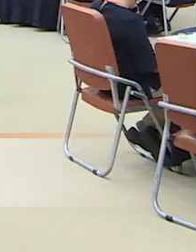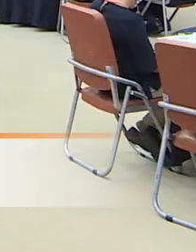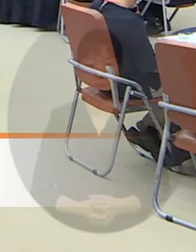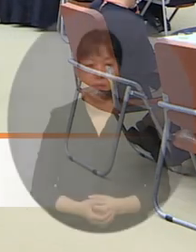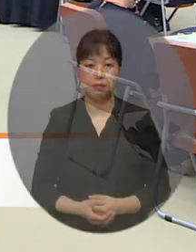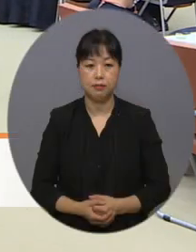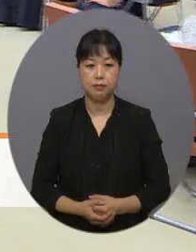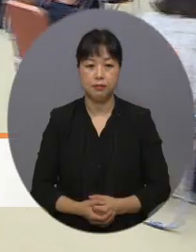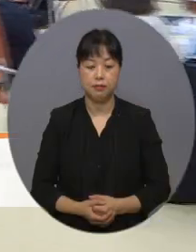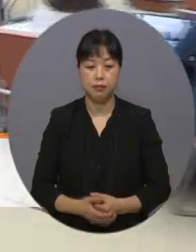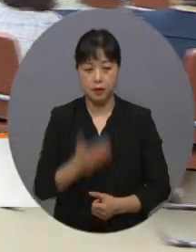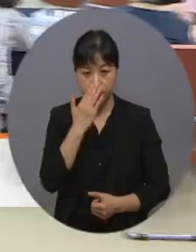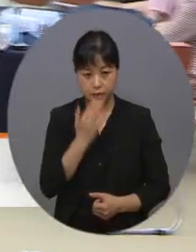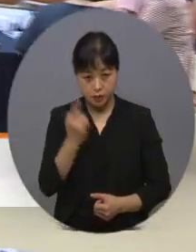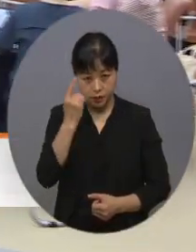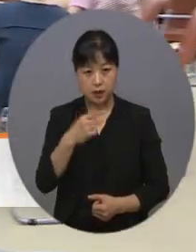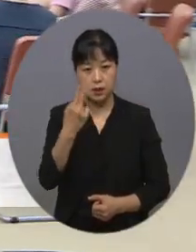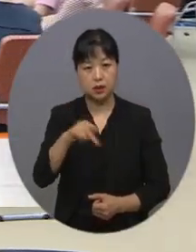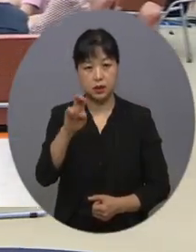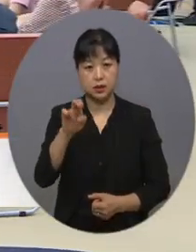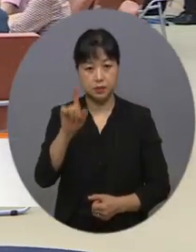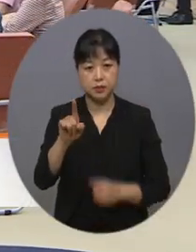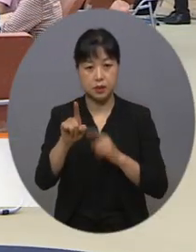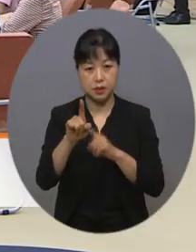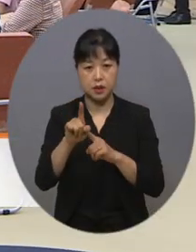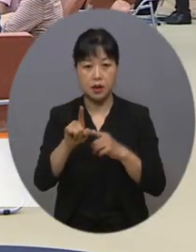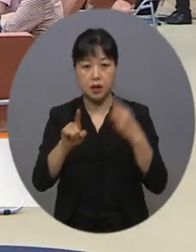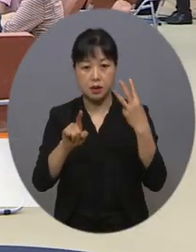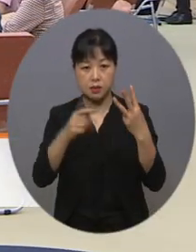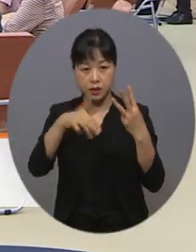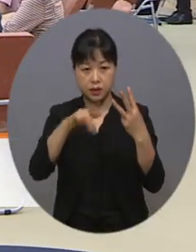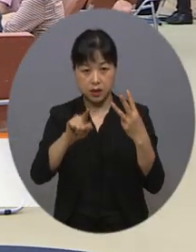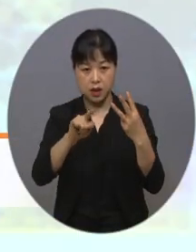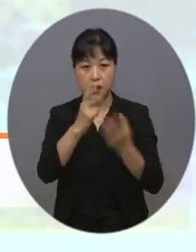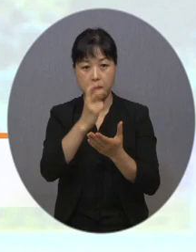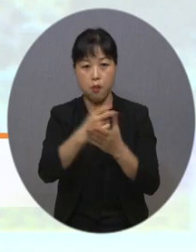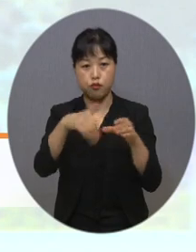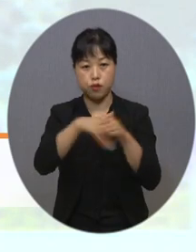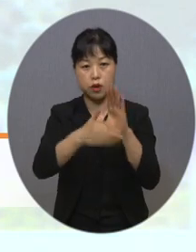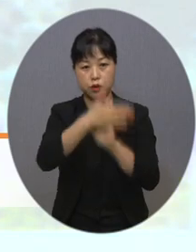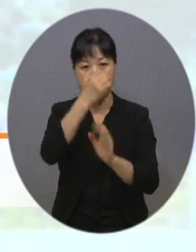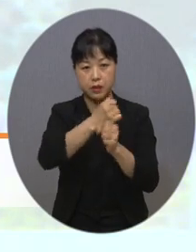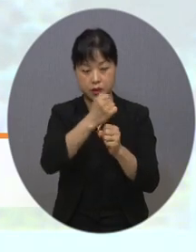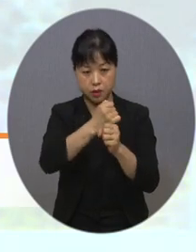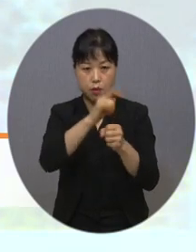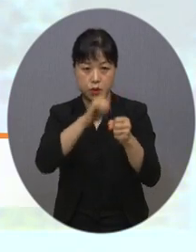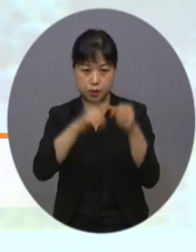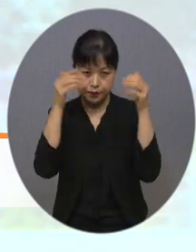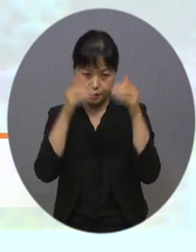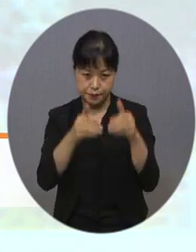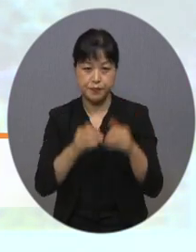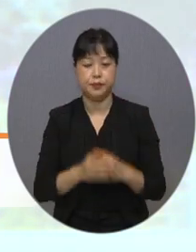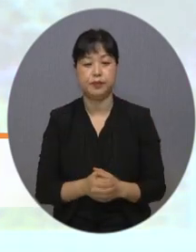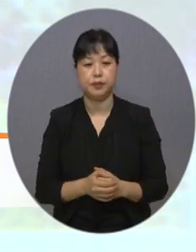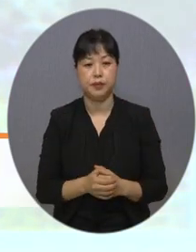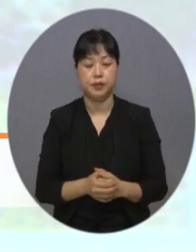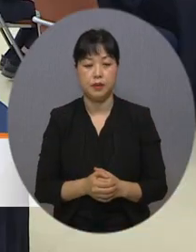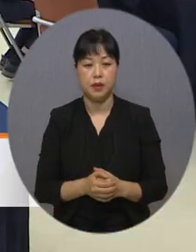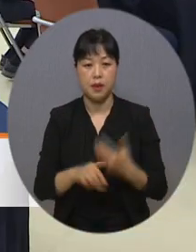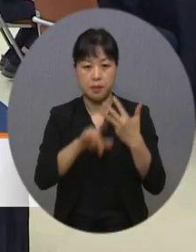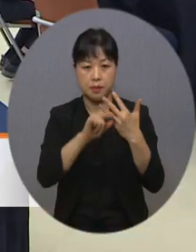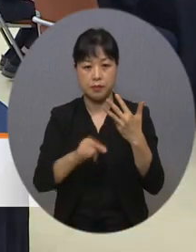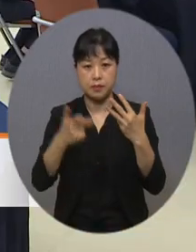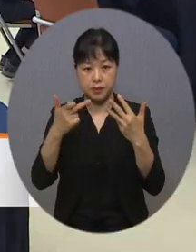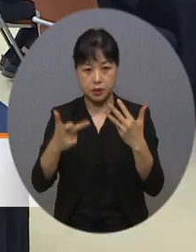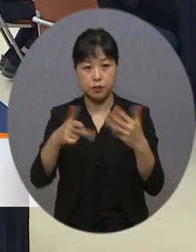순천시가 2021년 제 3차 법정 문화도시 지정을 목표로 총력을 기울이고 있는 가운데 지난 17일